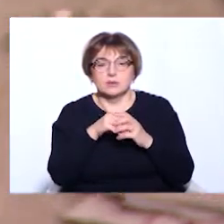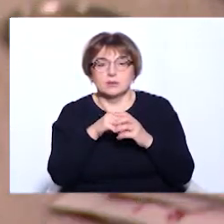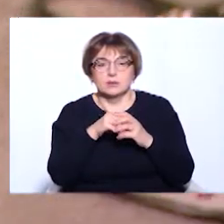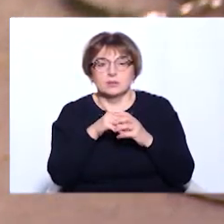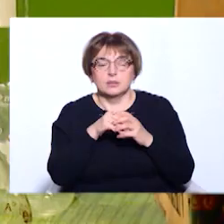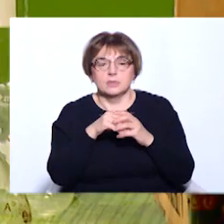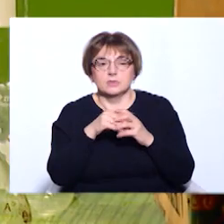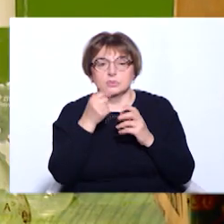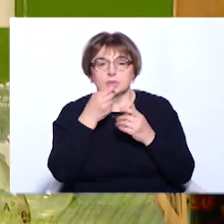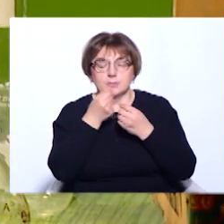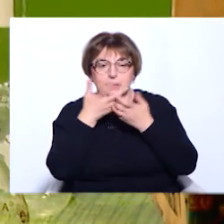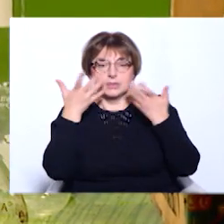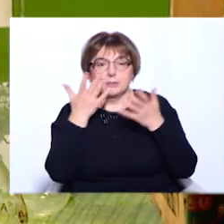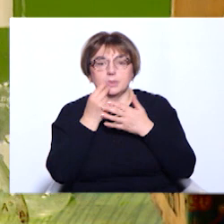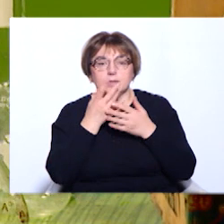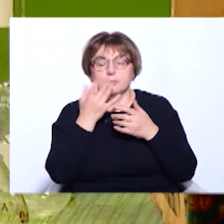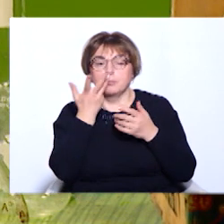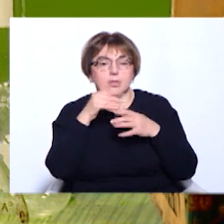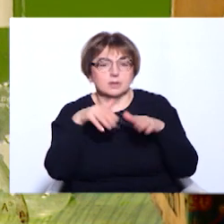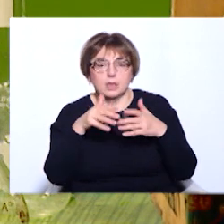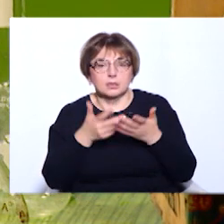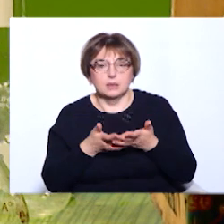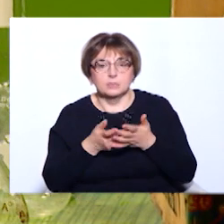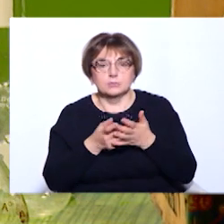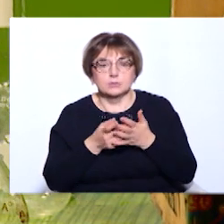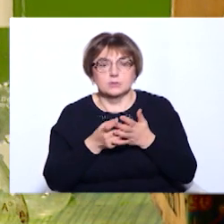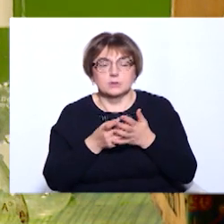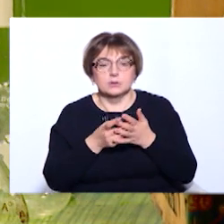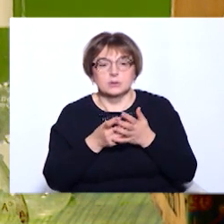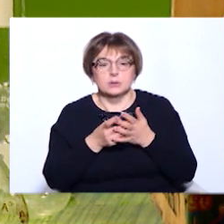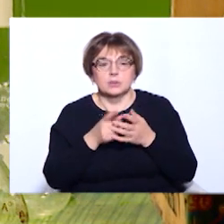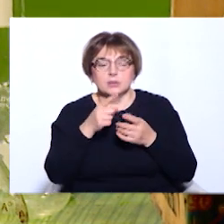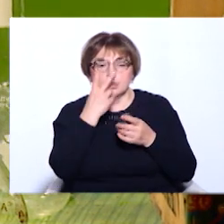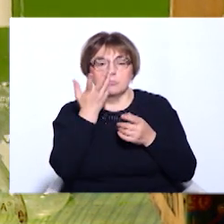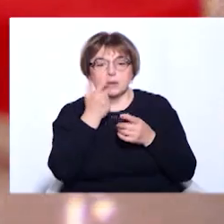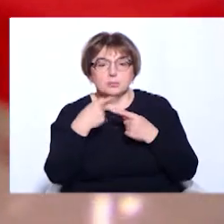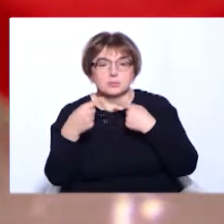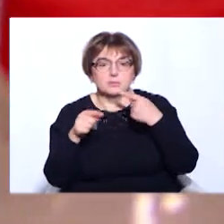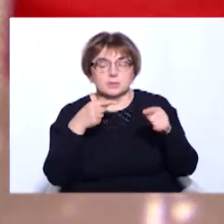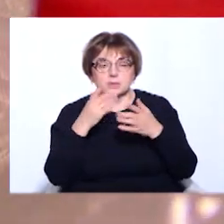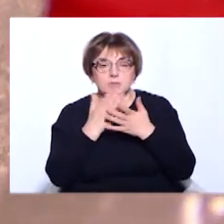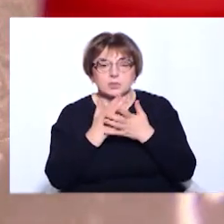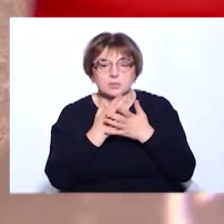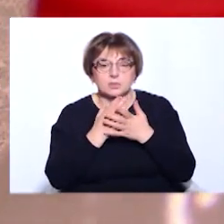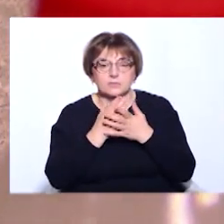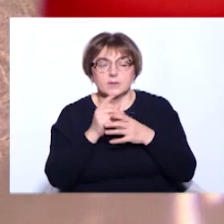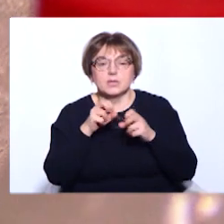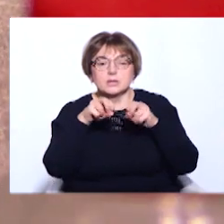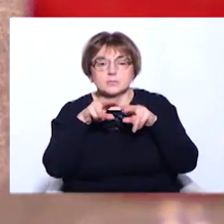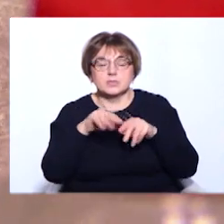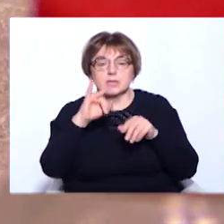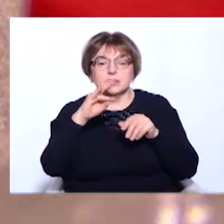საერთოდ უფეროა, შეფერილობა არ აქვს, ამიტომ ისინი შეფერილობით განსხვავდებიან, ხო? ინდიკატორითაც